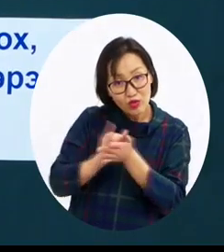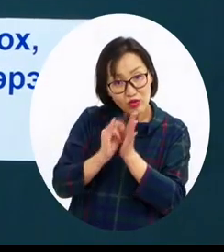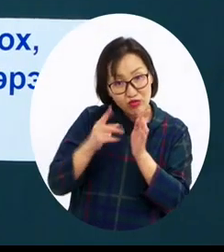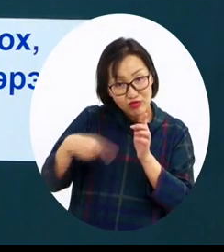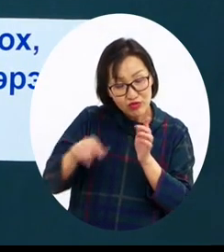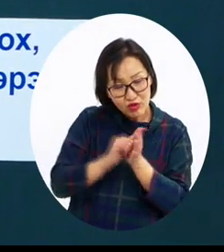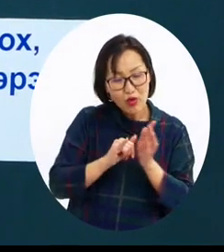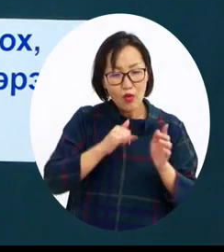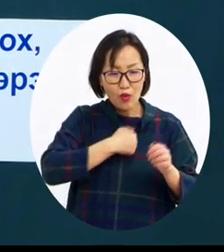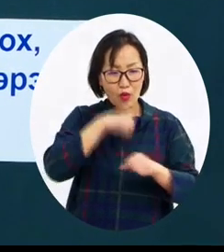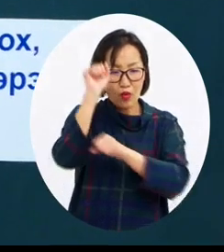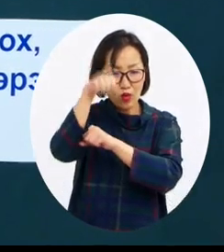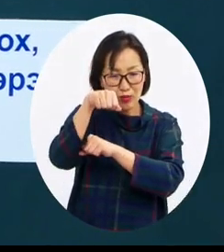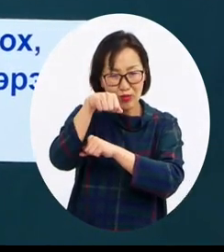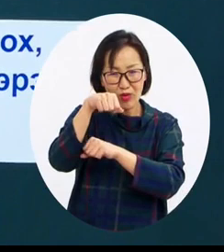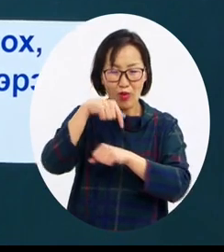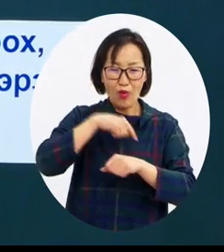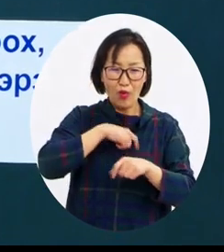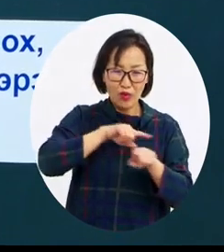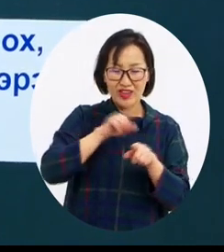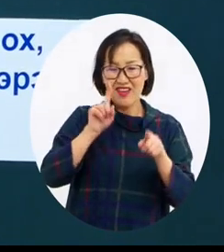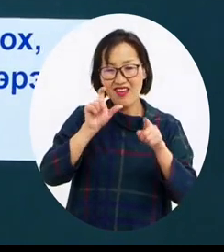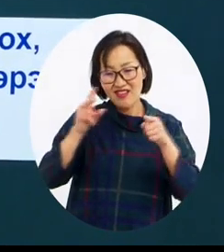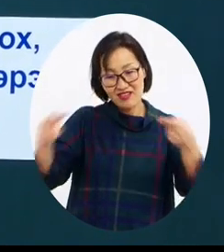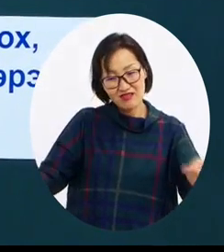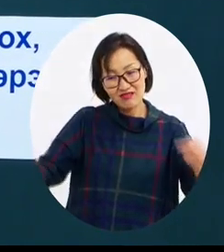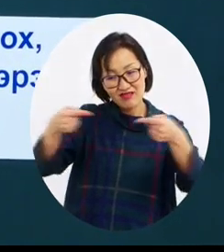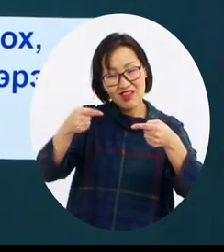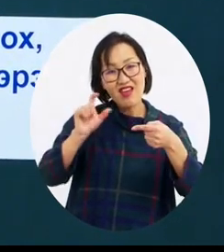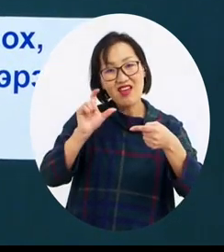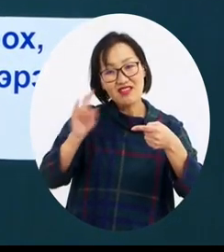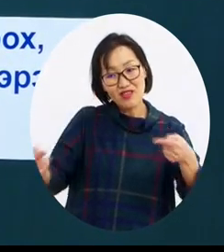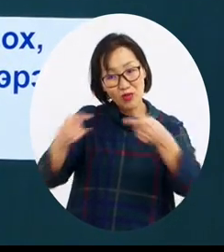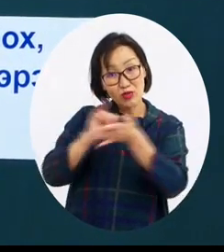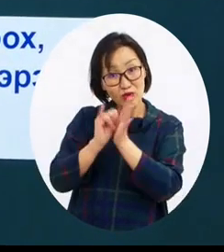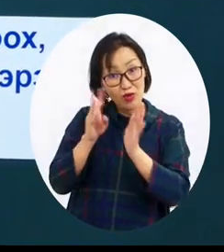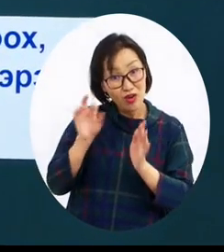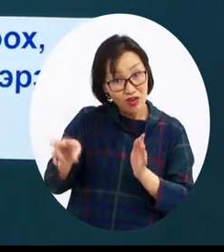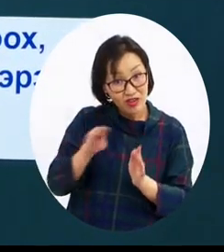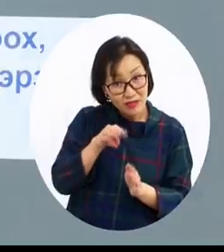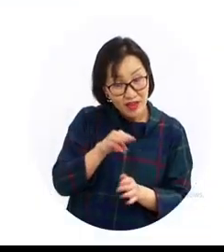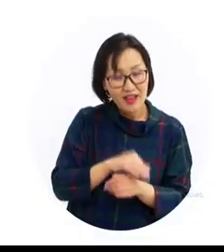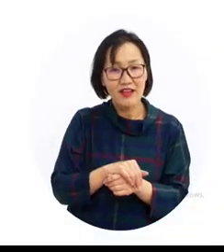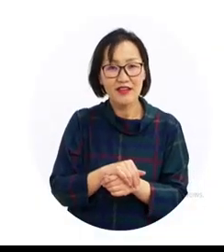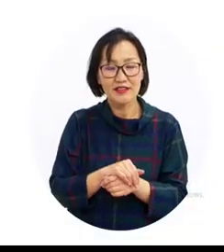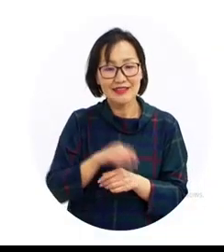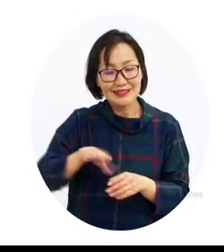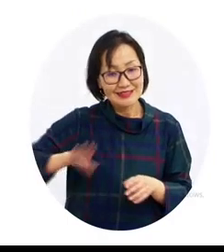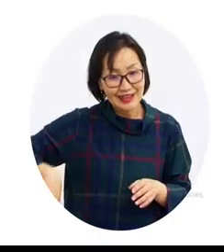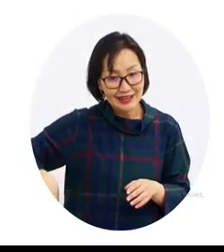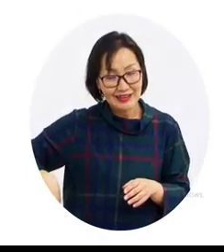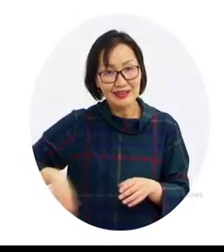Мөн урмыг хуулах гэдэг хилцүүхтэйгээ эсрэг хилц тутаа үгийг олж чих хэрэгтэй байгаа. За